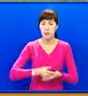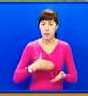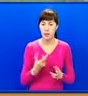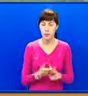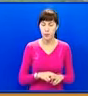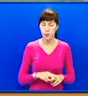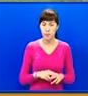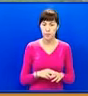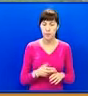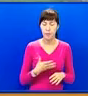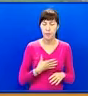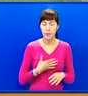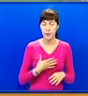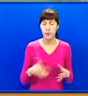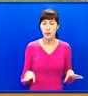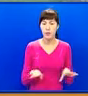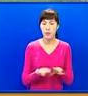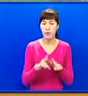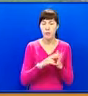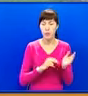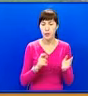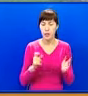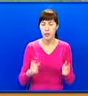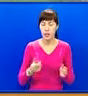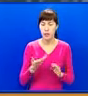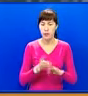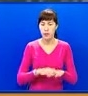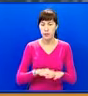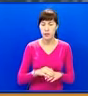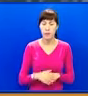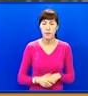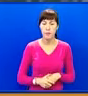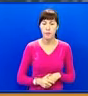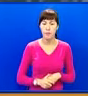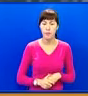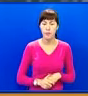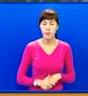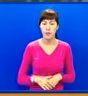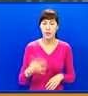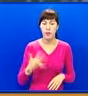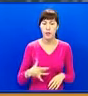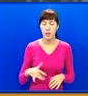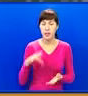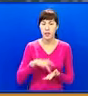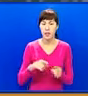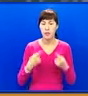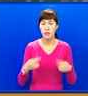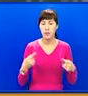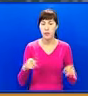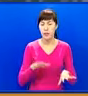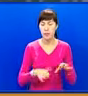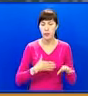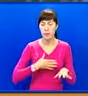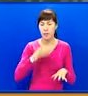Сондықтан енді қазір мына біз сияқты пенсионерлерге енді қиын тиіп жатыр да. Тараз қаласы басқа қалалармен салыстырғанда мен